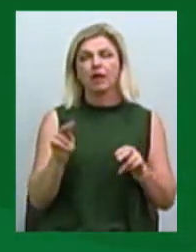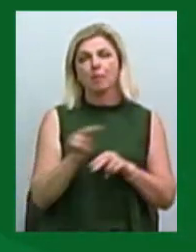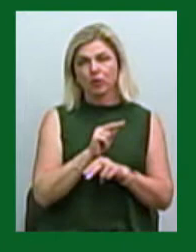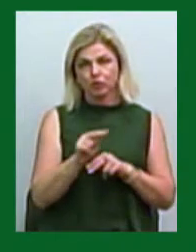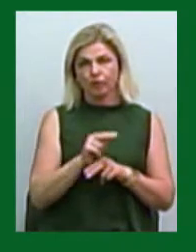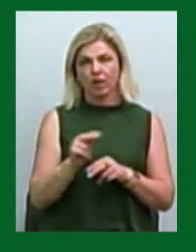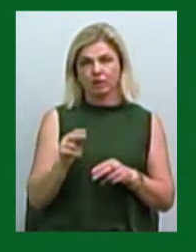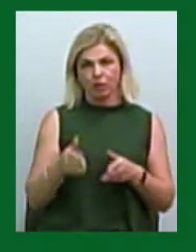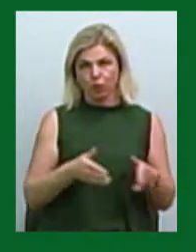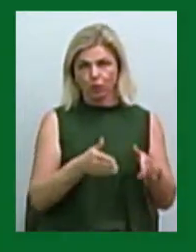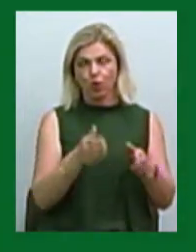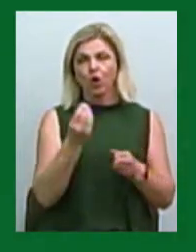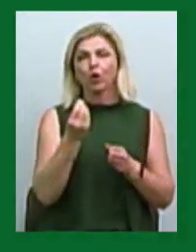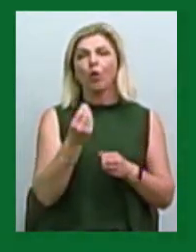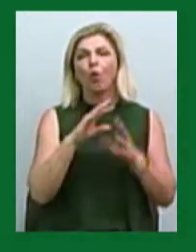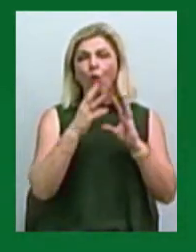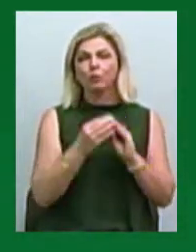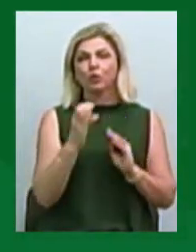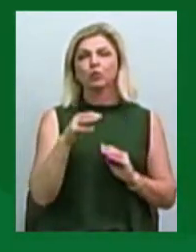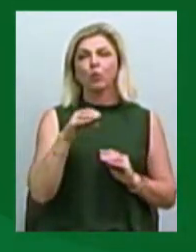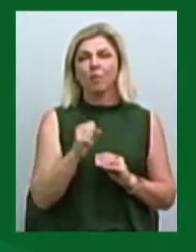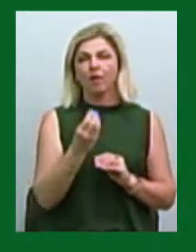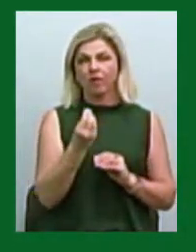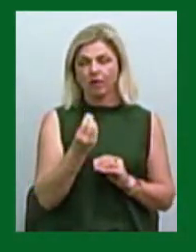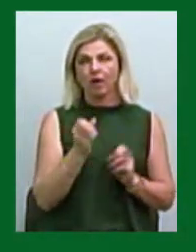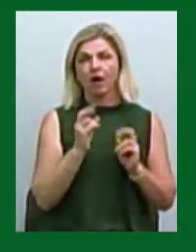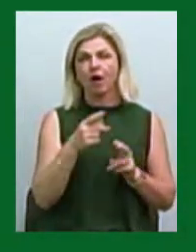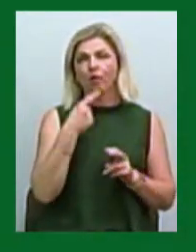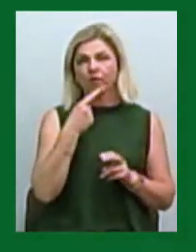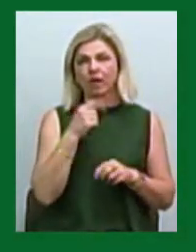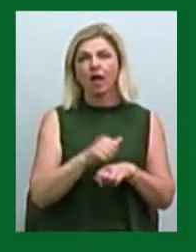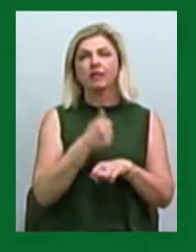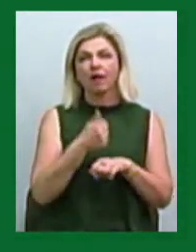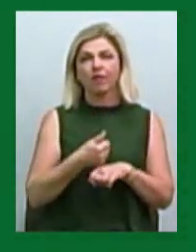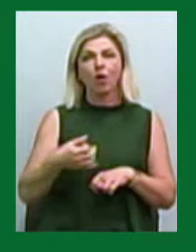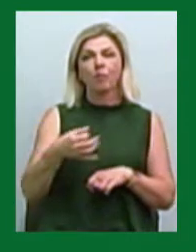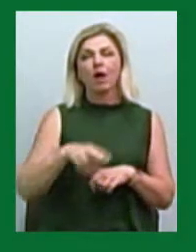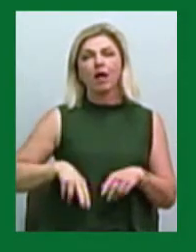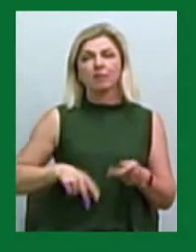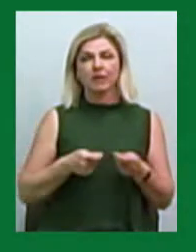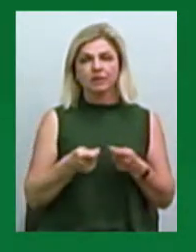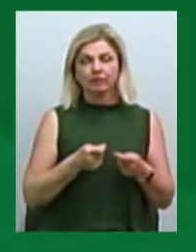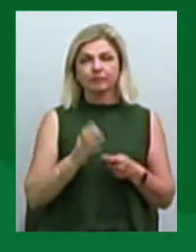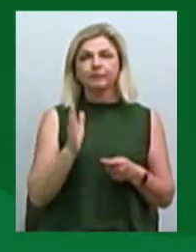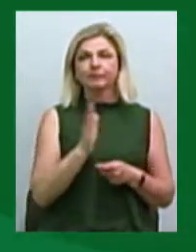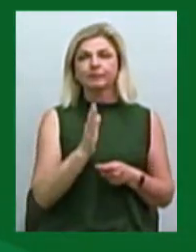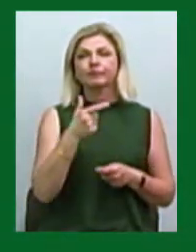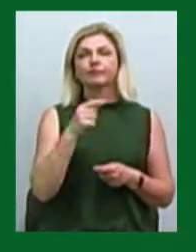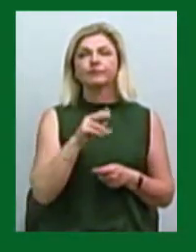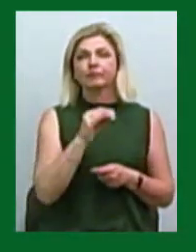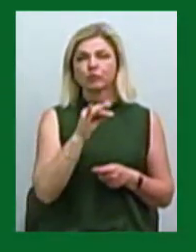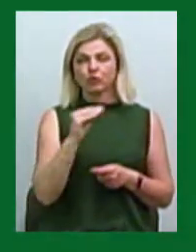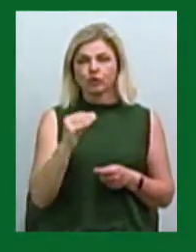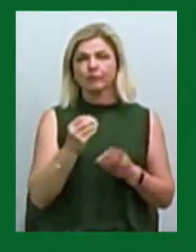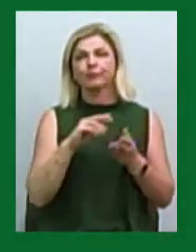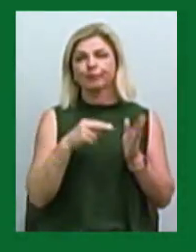сума вартості якого, як сказав заступник голови Миколаївської обласної державної адміністрації Валентин Гайдержи, становить